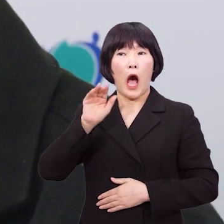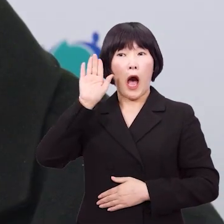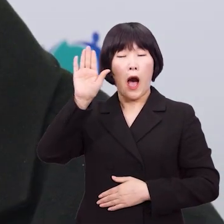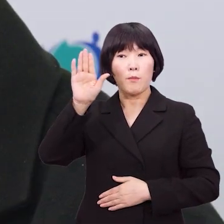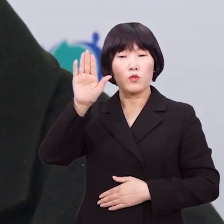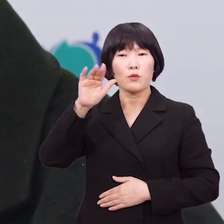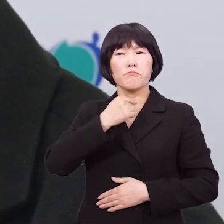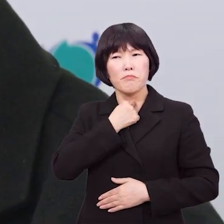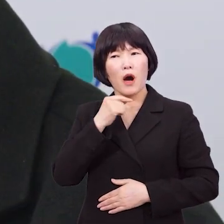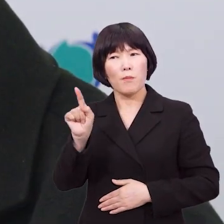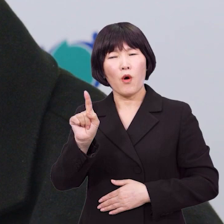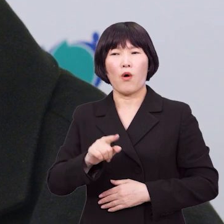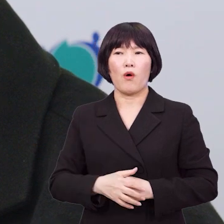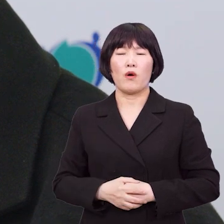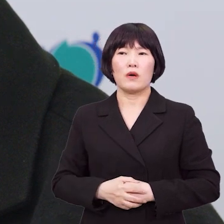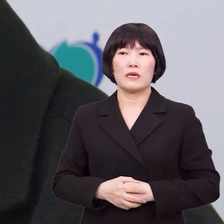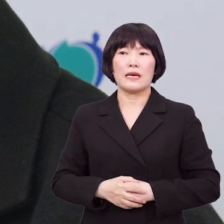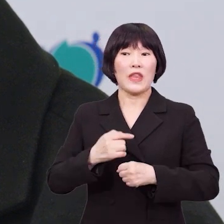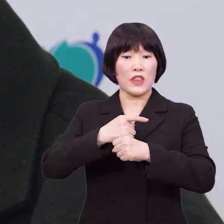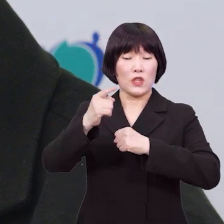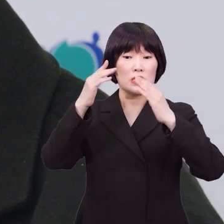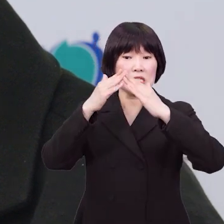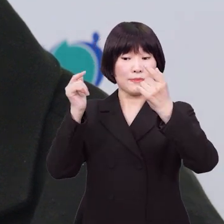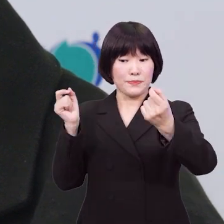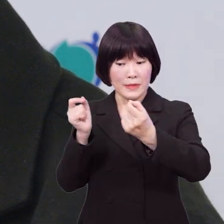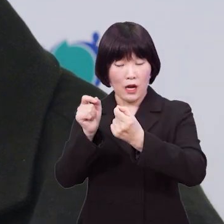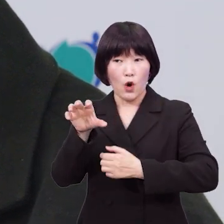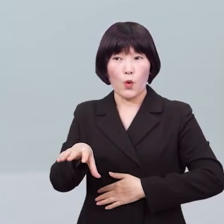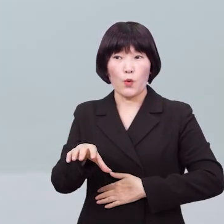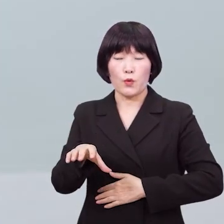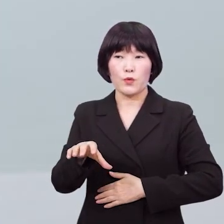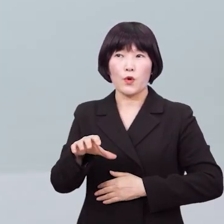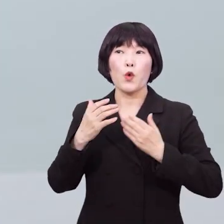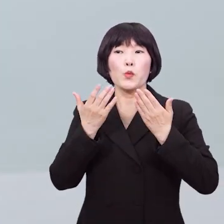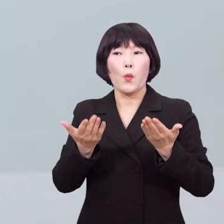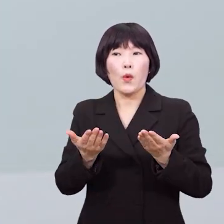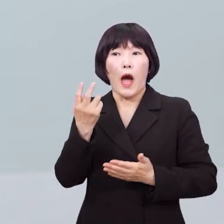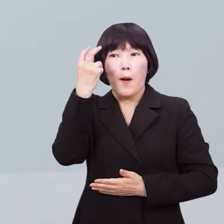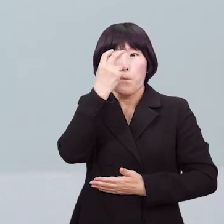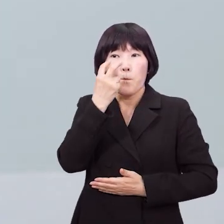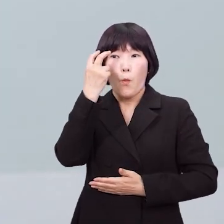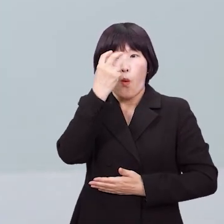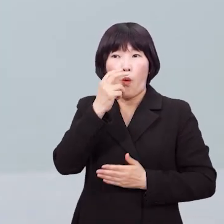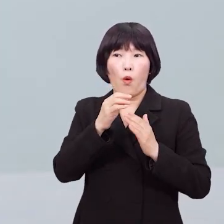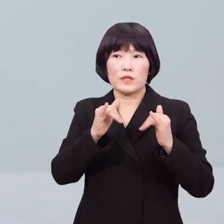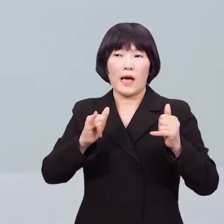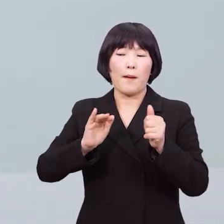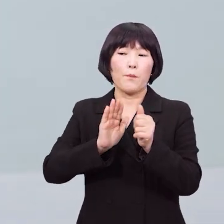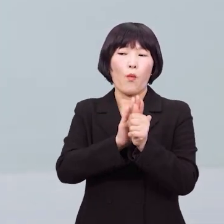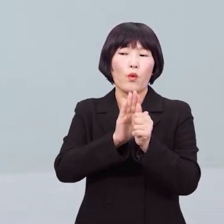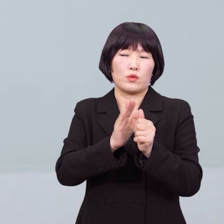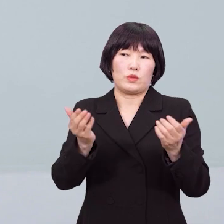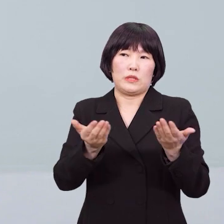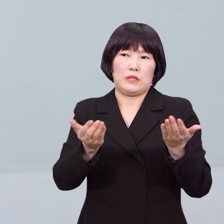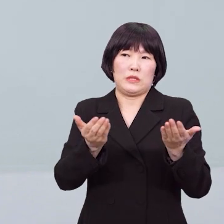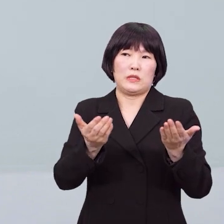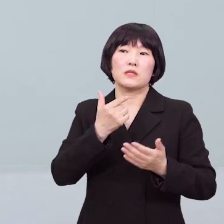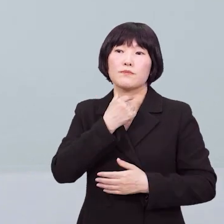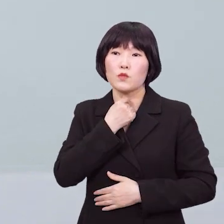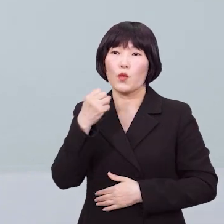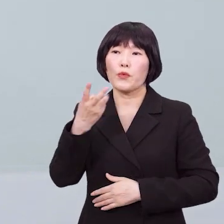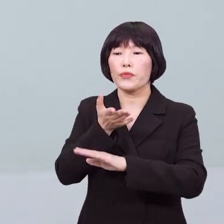가까이에서 요양보호사를 일을 하고 싶다고 다른 사람들에게 도움을 드리는